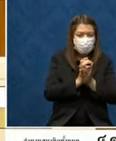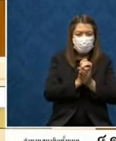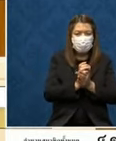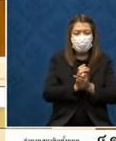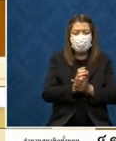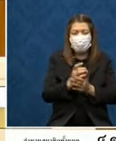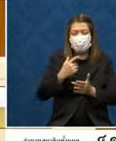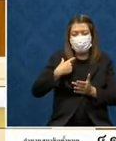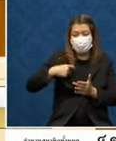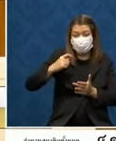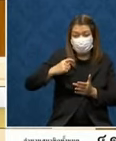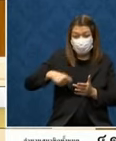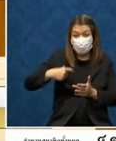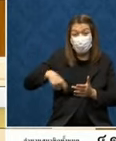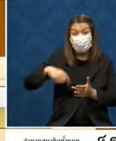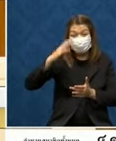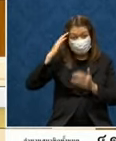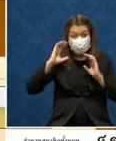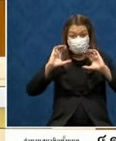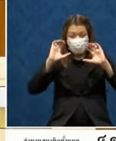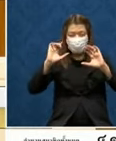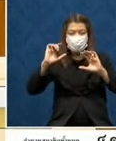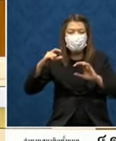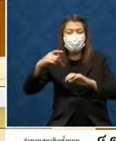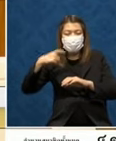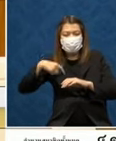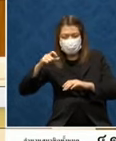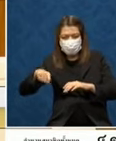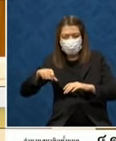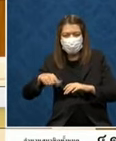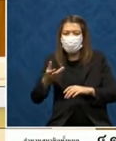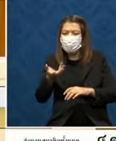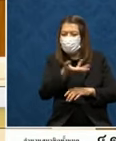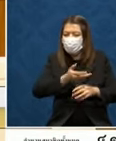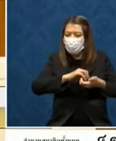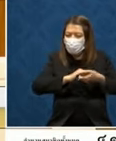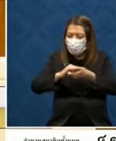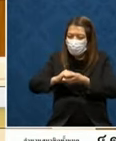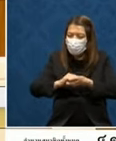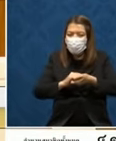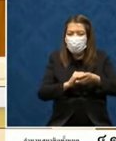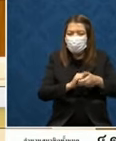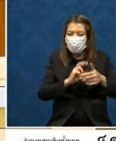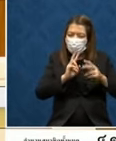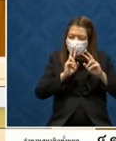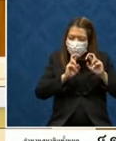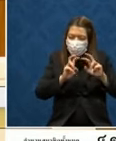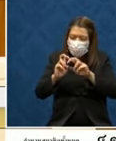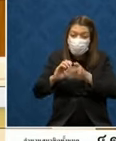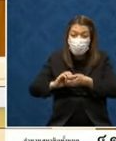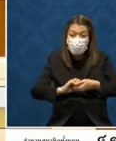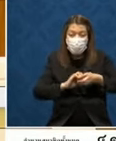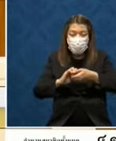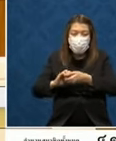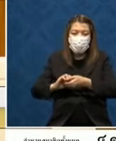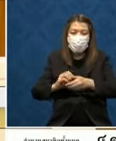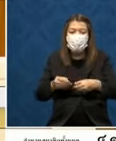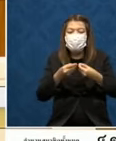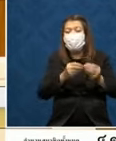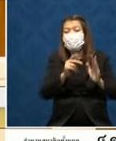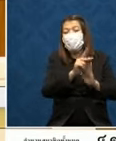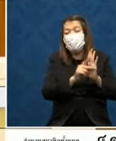แล้วเรื่องนี้เป็นความผิดนอกราชอาณาจักรที่พนักงานสอบสวนต้องร่วมทำการสอบสวนร่วมกับพนักงานอัยการที่อัยการสูงสุดมอบหมายตามกฎ